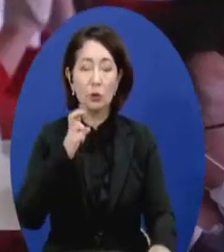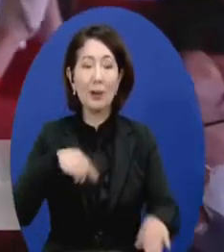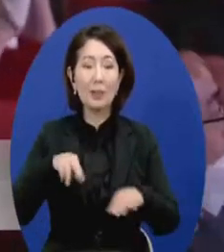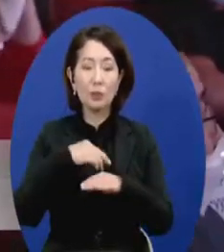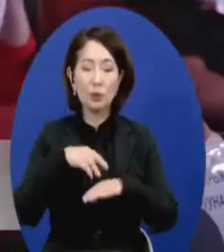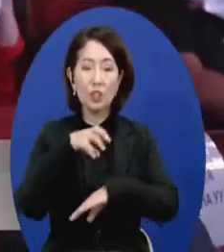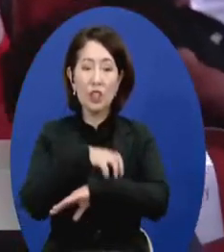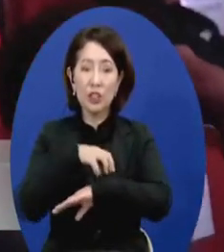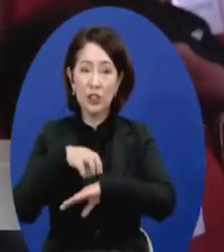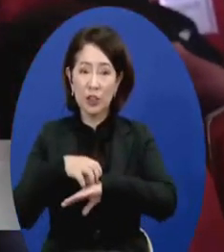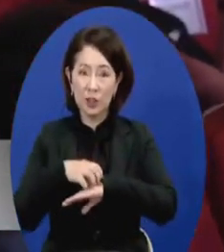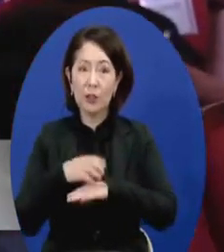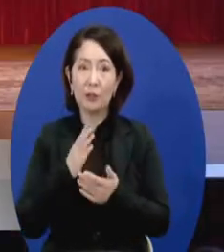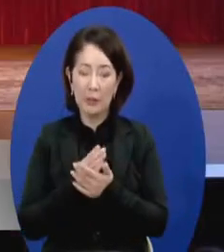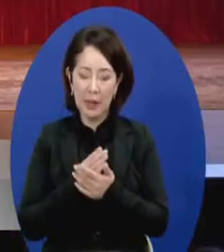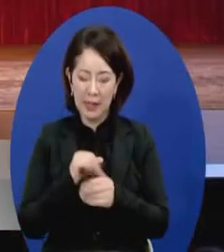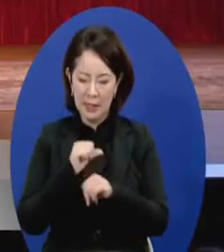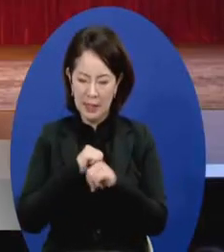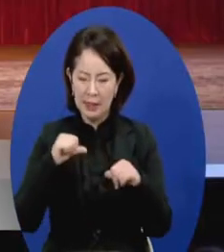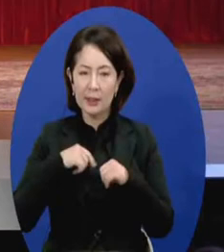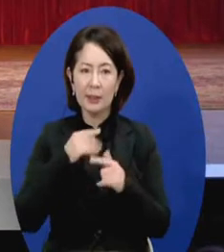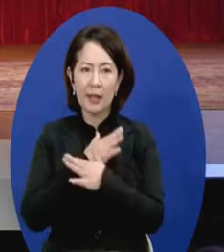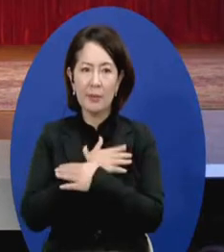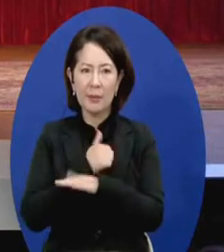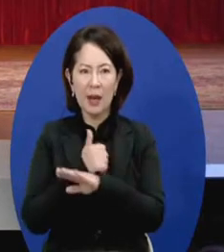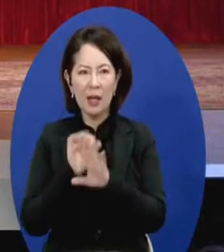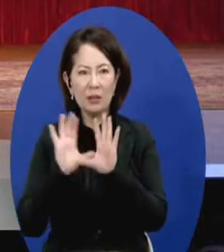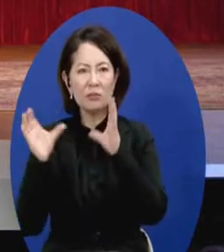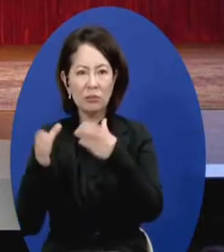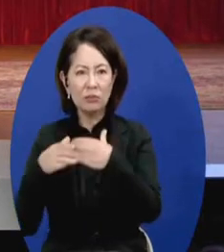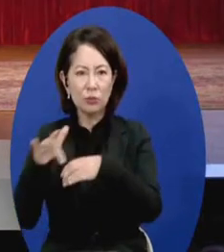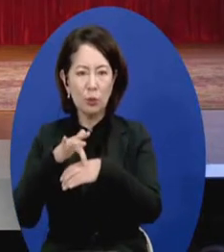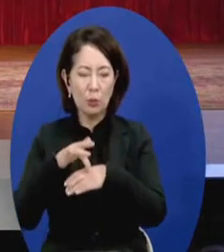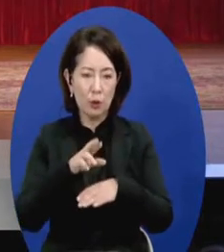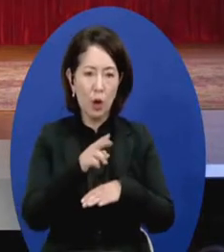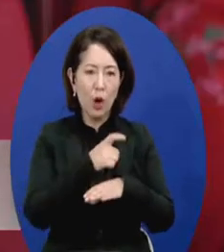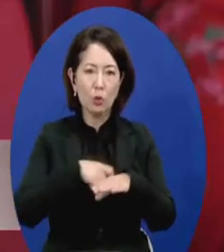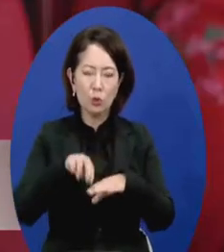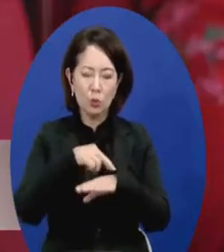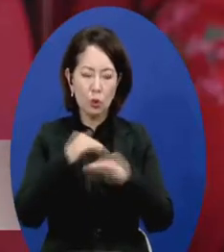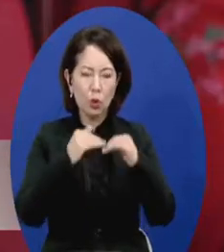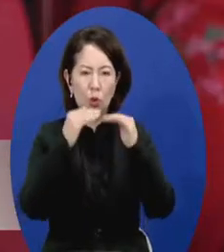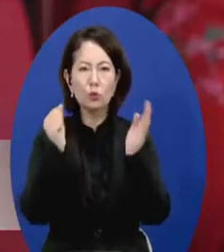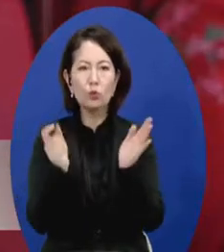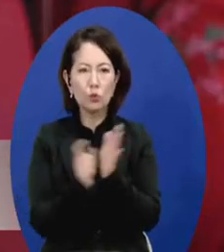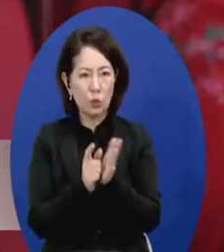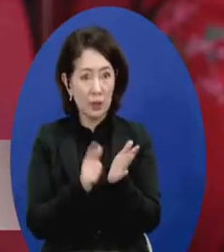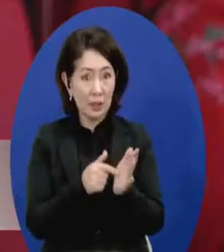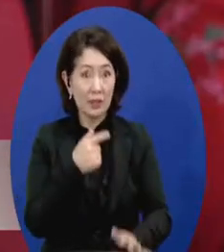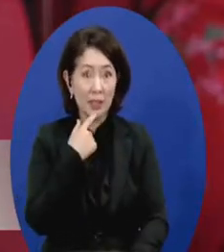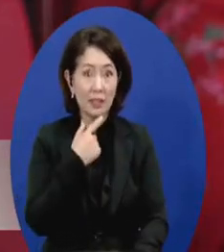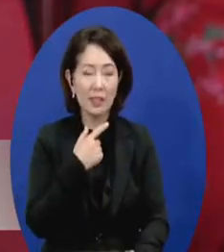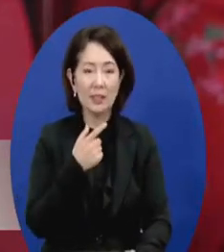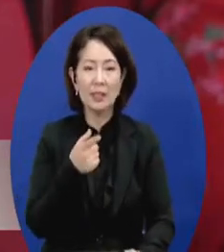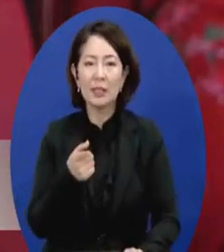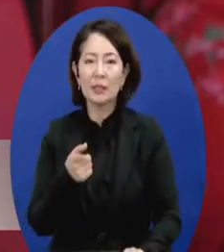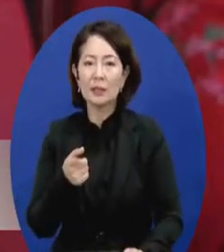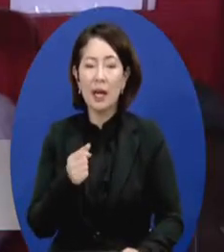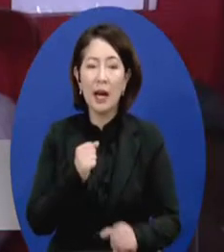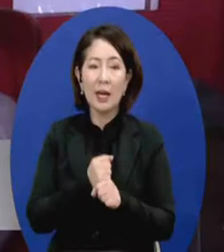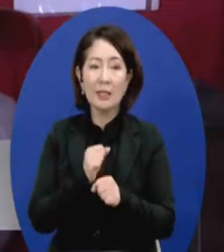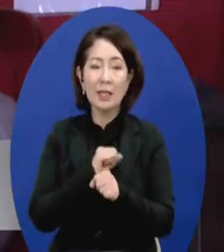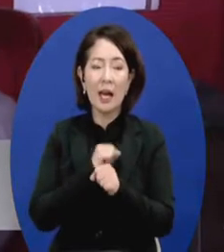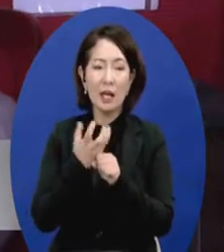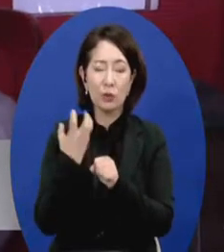Сүхбаатар дүүрэг гэр хороололтой. Иргэдийн амралт цугаалгын бүстэй болох хороо дүүрэг хөгжих хөшүүрэг чухал гэдгийг хэлж байна. Шач хатандаа